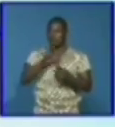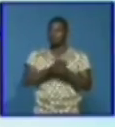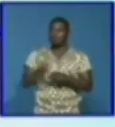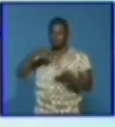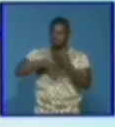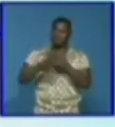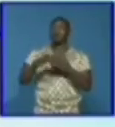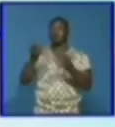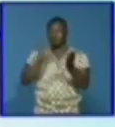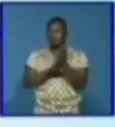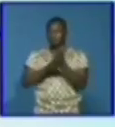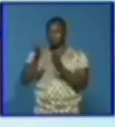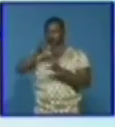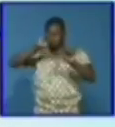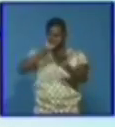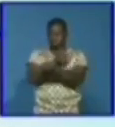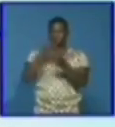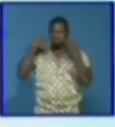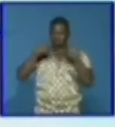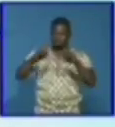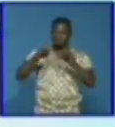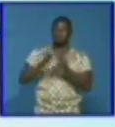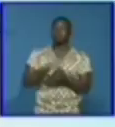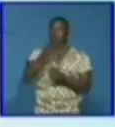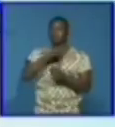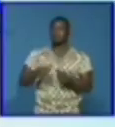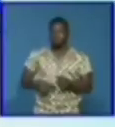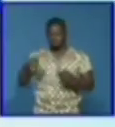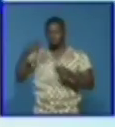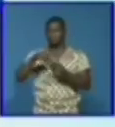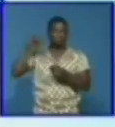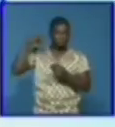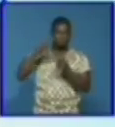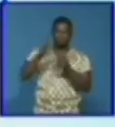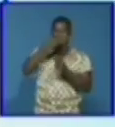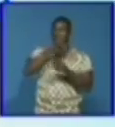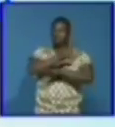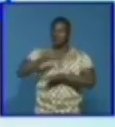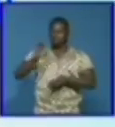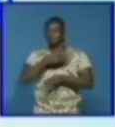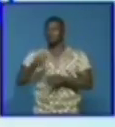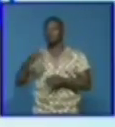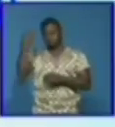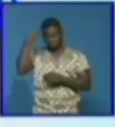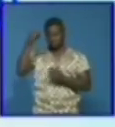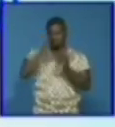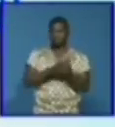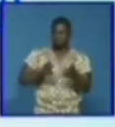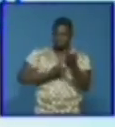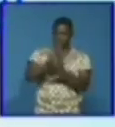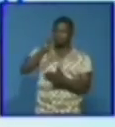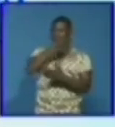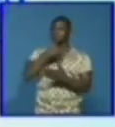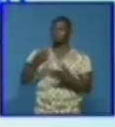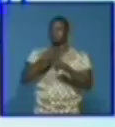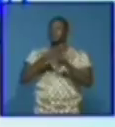d'information géoclimatique, géoécologique et hydrologique. À la base, c'est l'utilisation, mais surtout